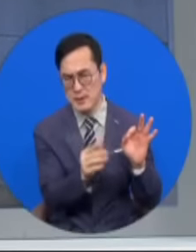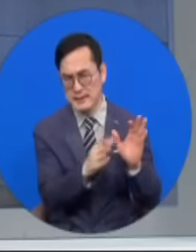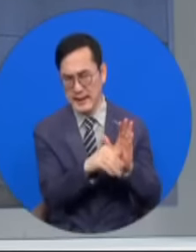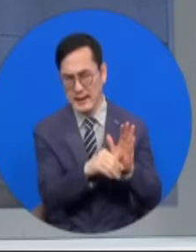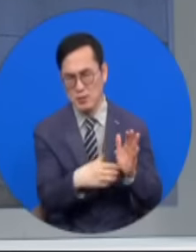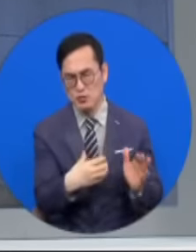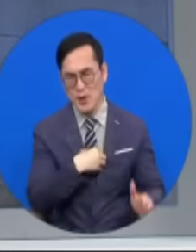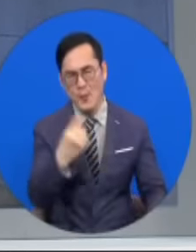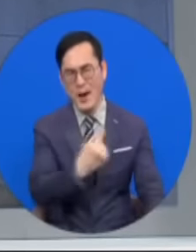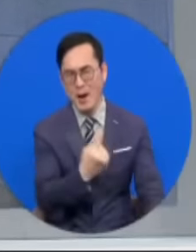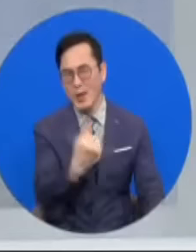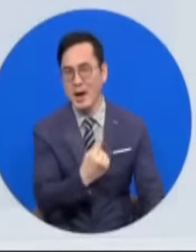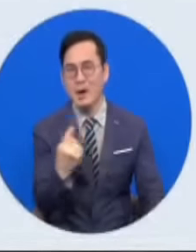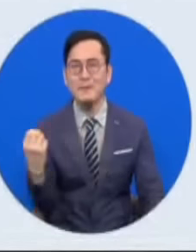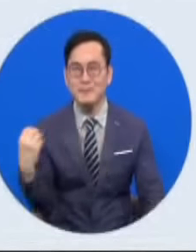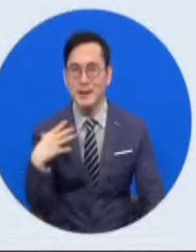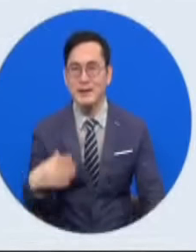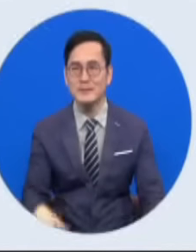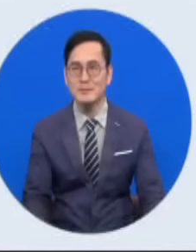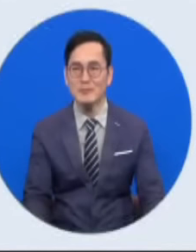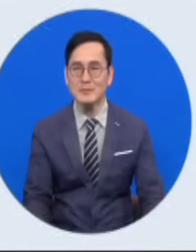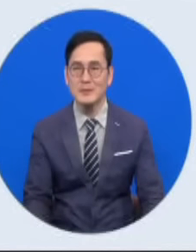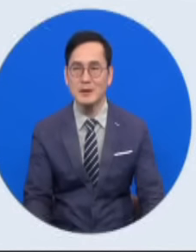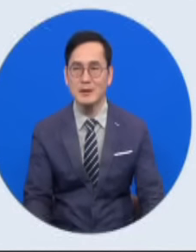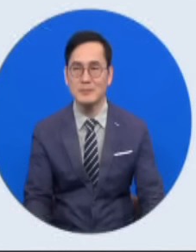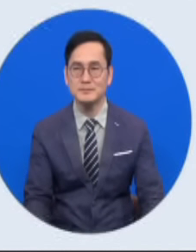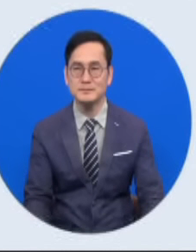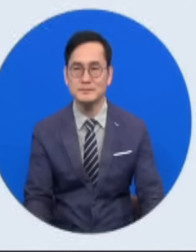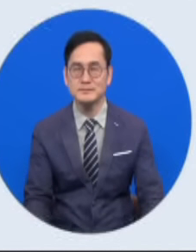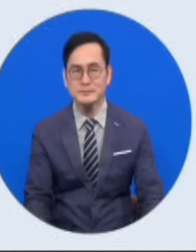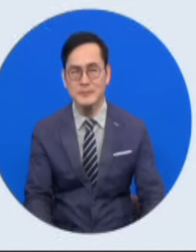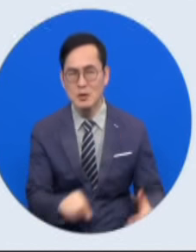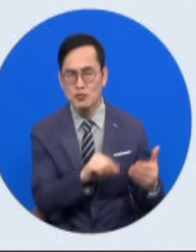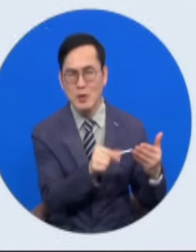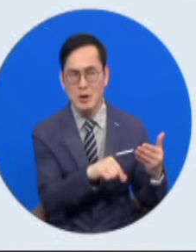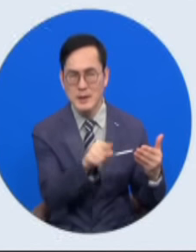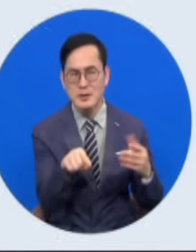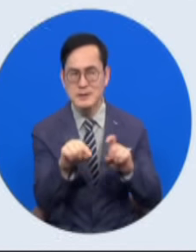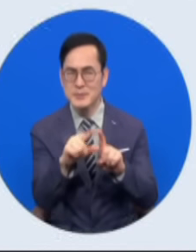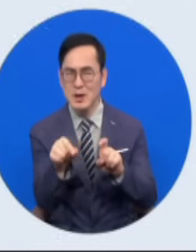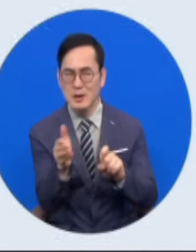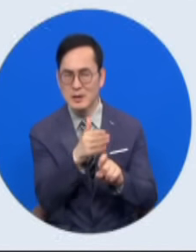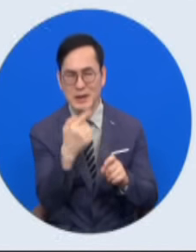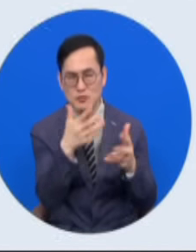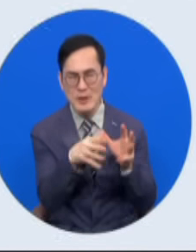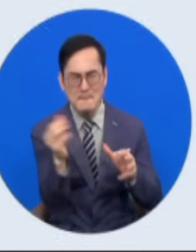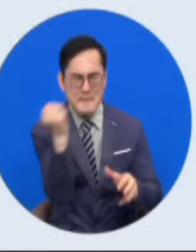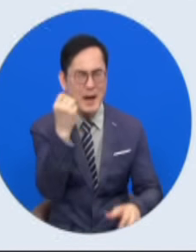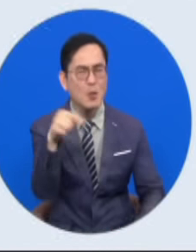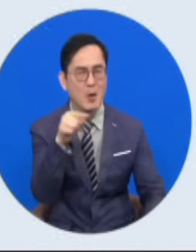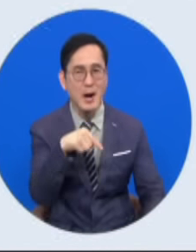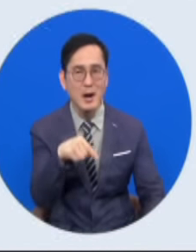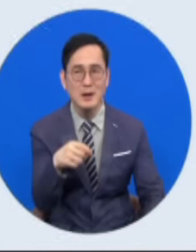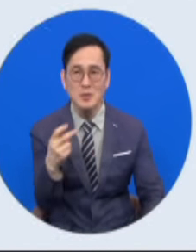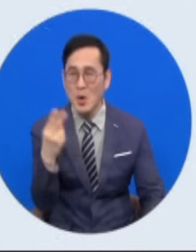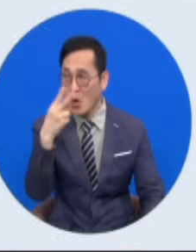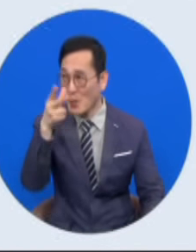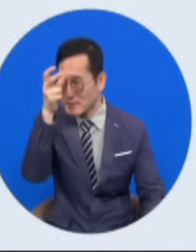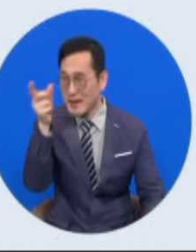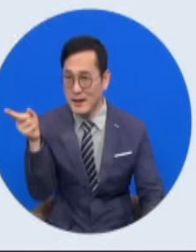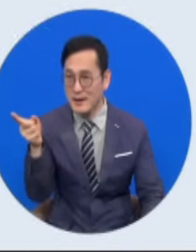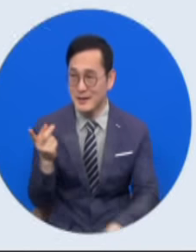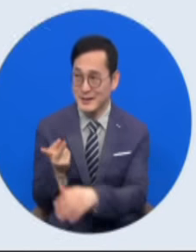주장을 했습니다 9월 11월 민주당이 대단한 위기를 맡게 될 것 검사 탄핵도 이대표